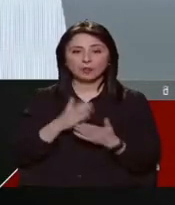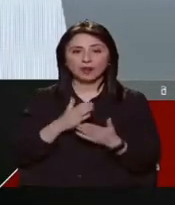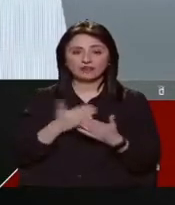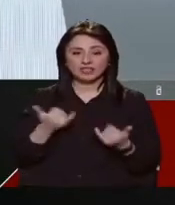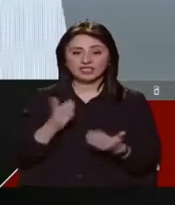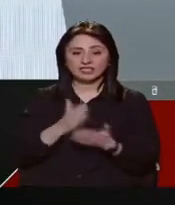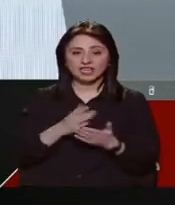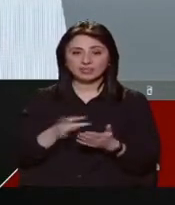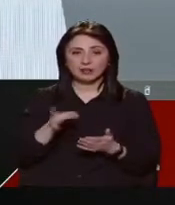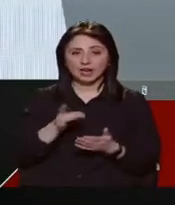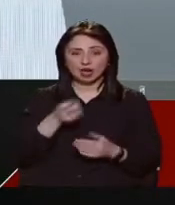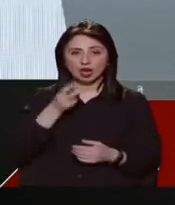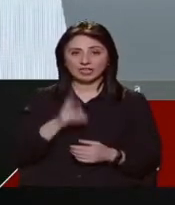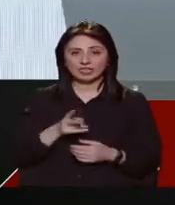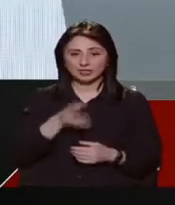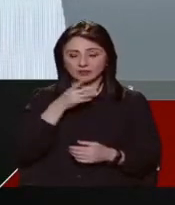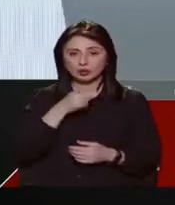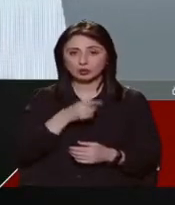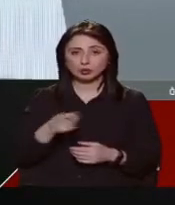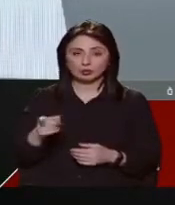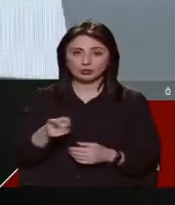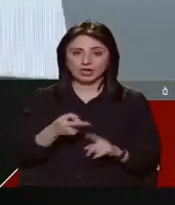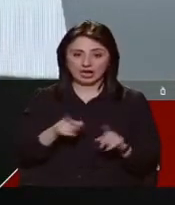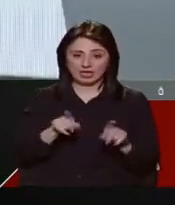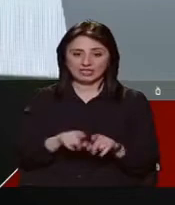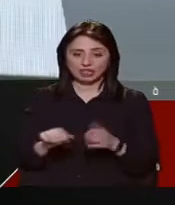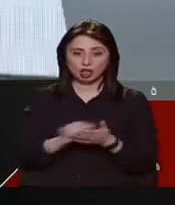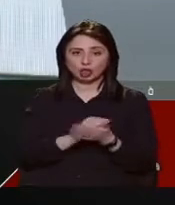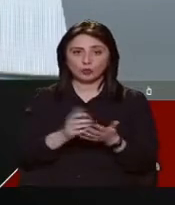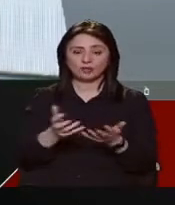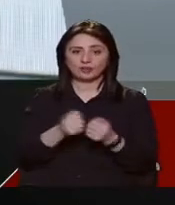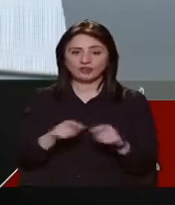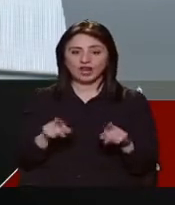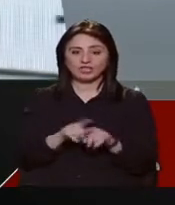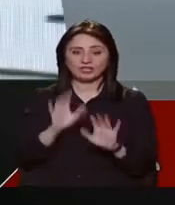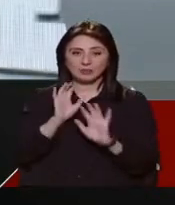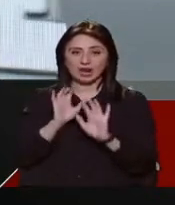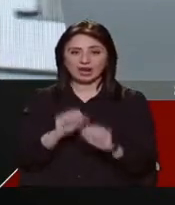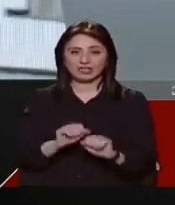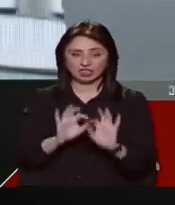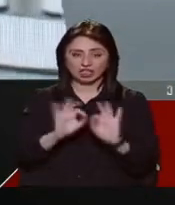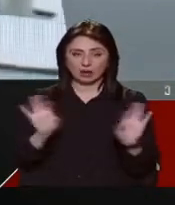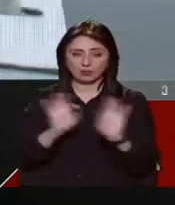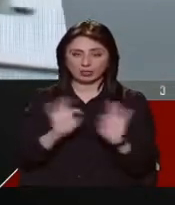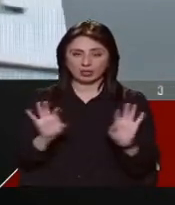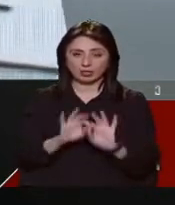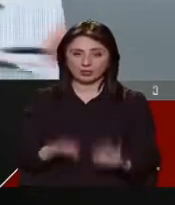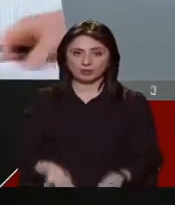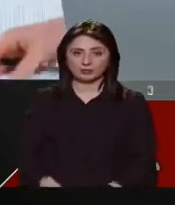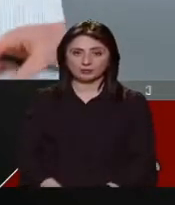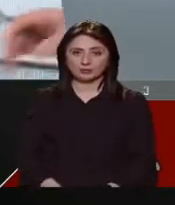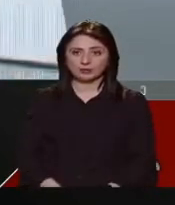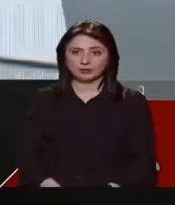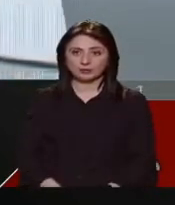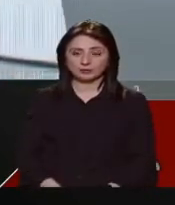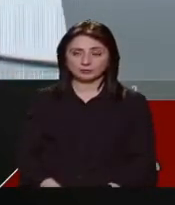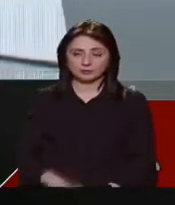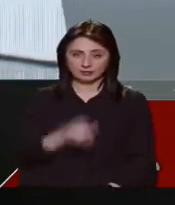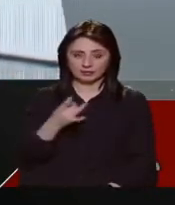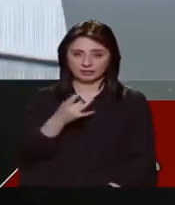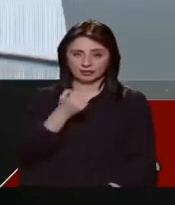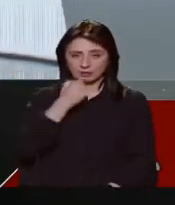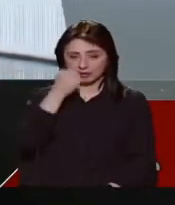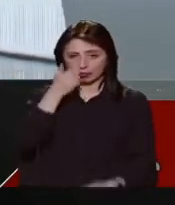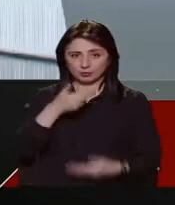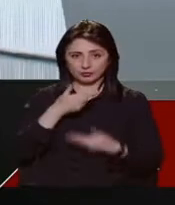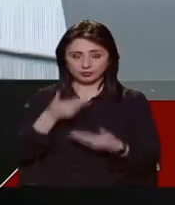s-ar se boli regionul riske, bisponze, aseti documenti smire bada, aseti harda ceris camut shadeba. Aluva, ki dovert ca